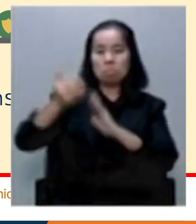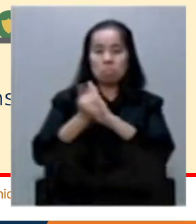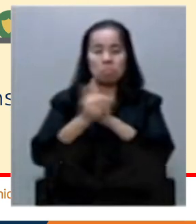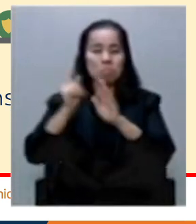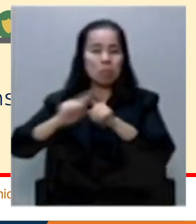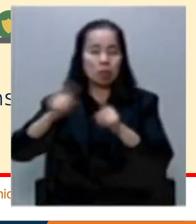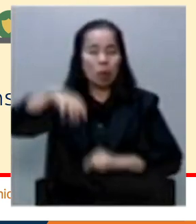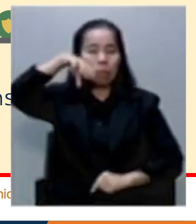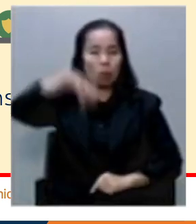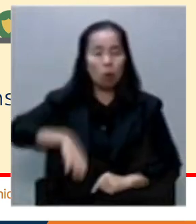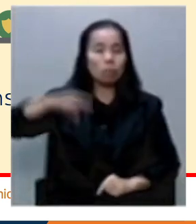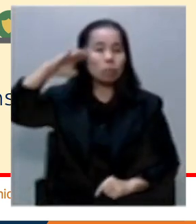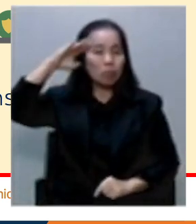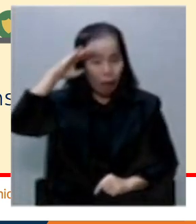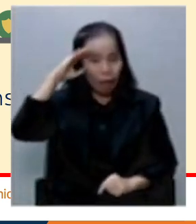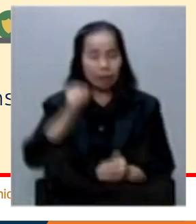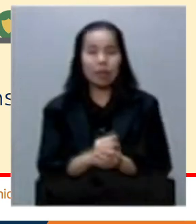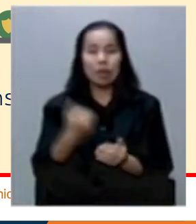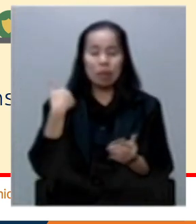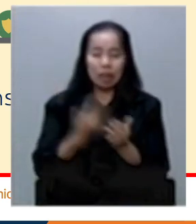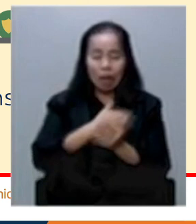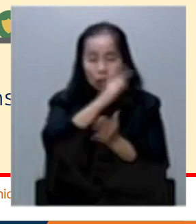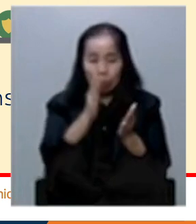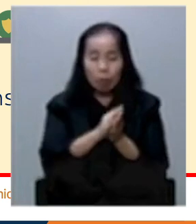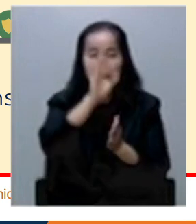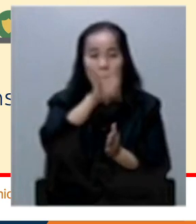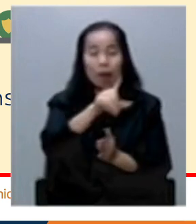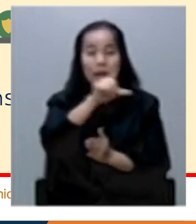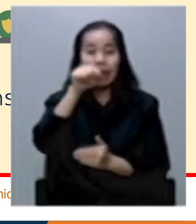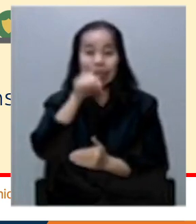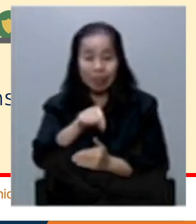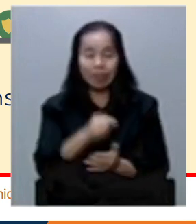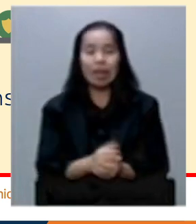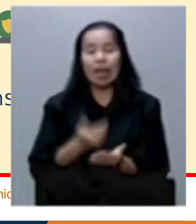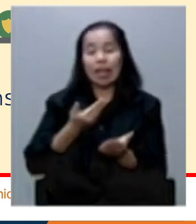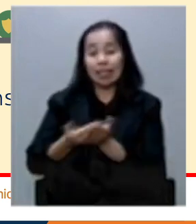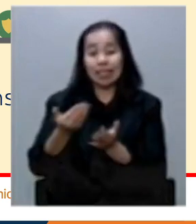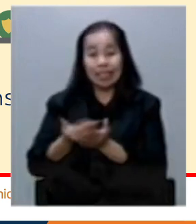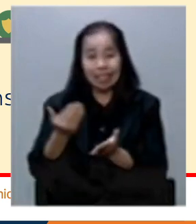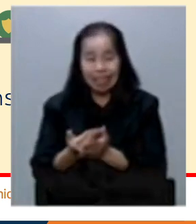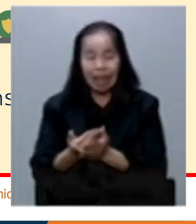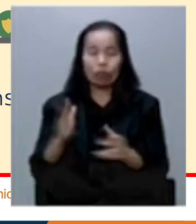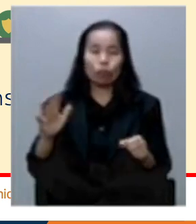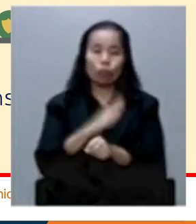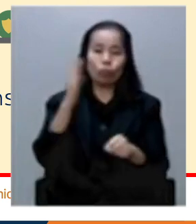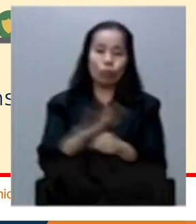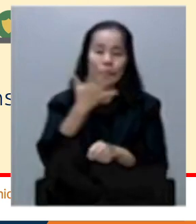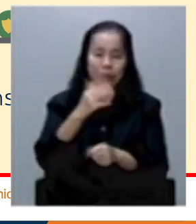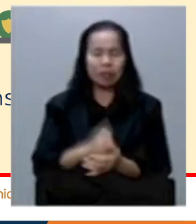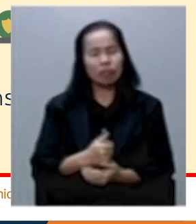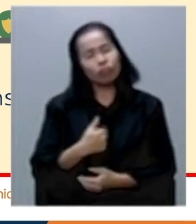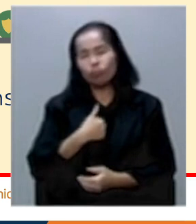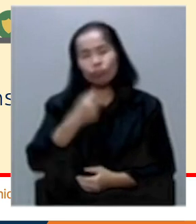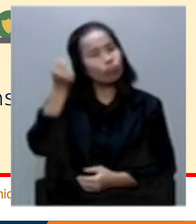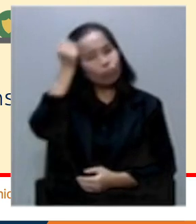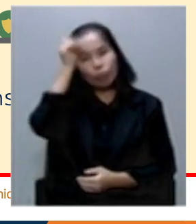จ่ายลงทุน 20,000 กว่าล้านที่ใช้เพียง 8,000 กว่าล้านนั้นใช้ก็ไม่เต็มหน่วย ก็ไม่เข้าใจนะครับ